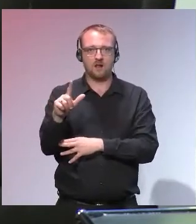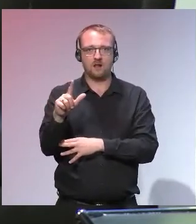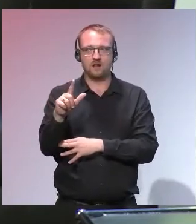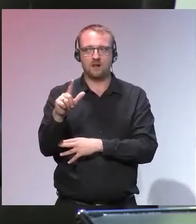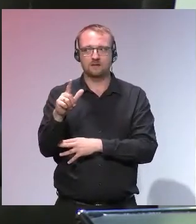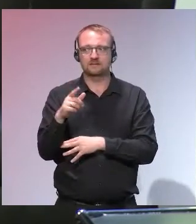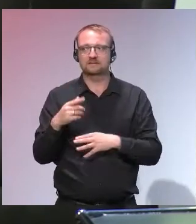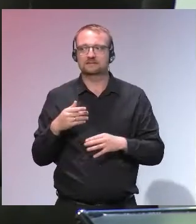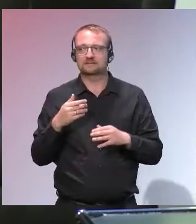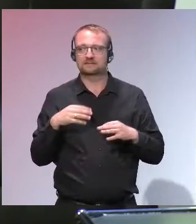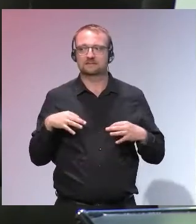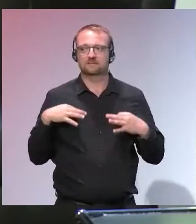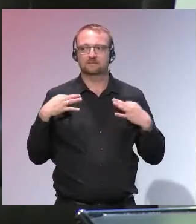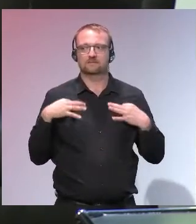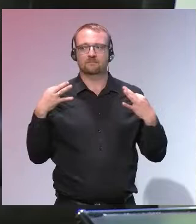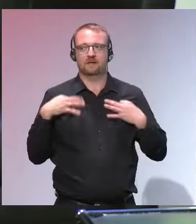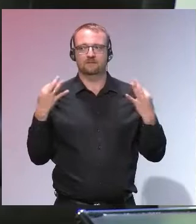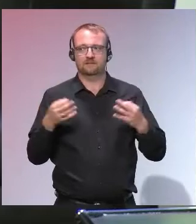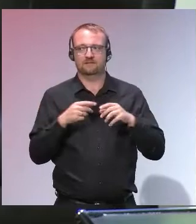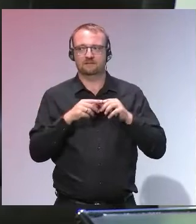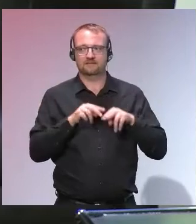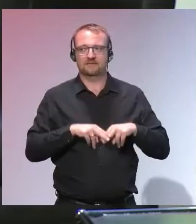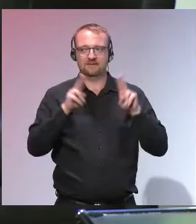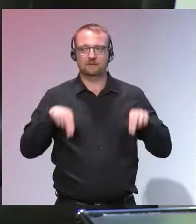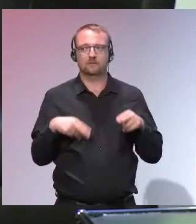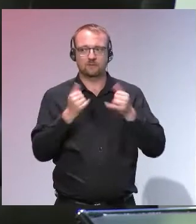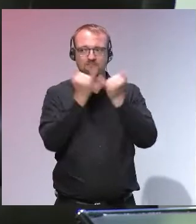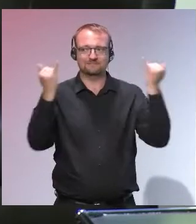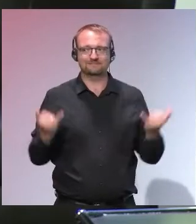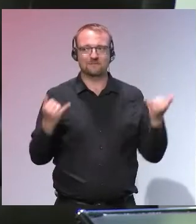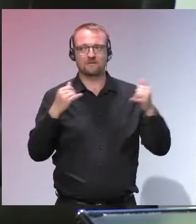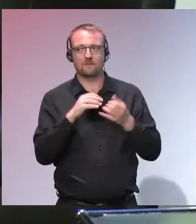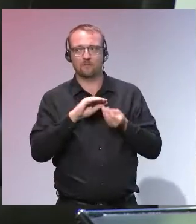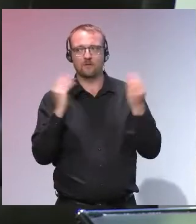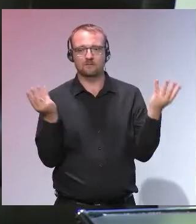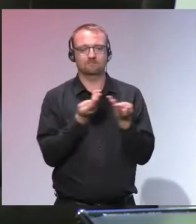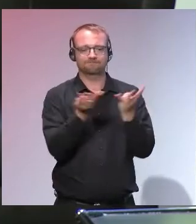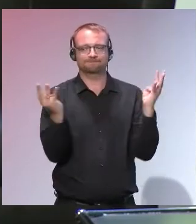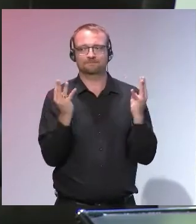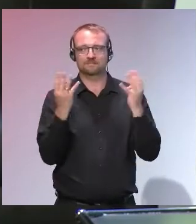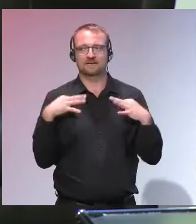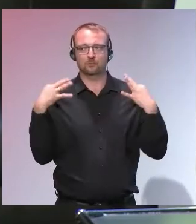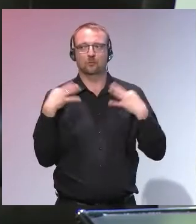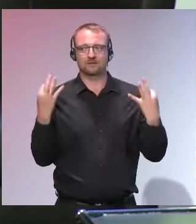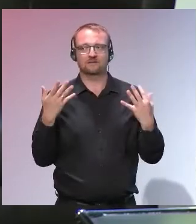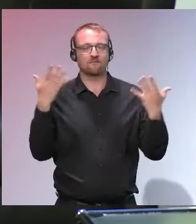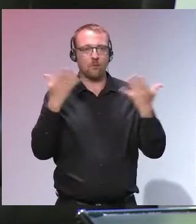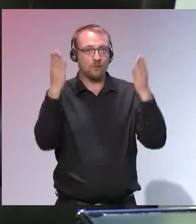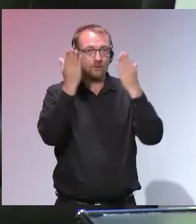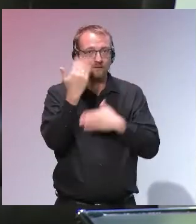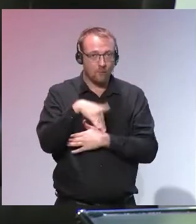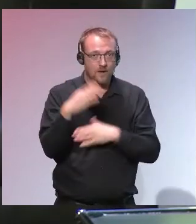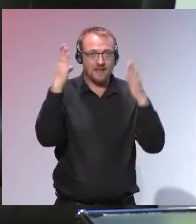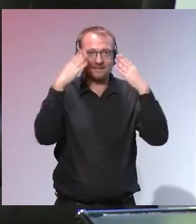Health am National Institute for Public Health and the Environment in Bilthoven in den Niederlanden. Ihr Vortrag wird